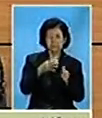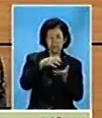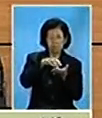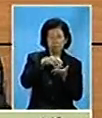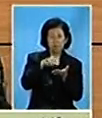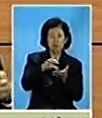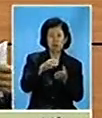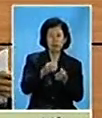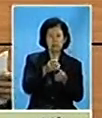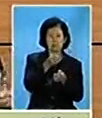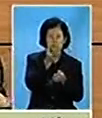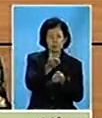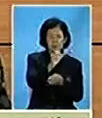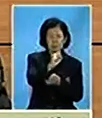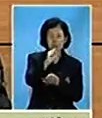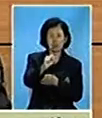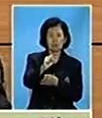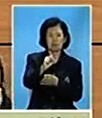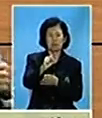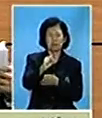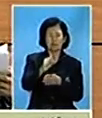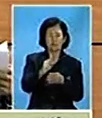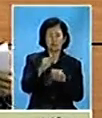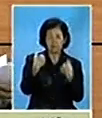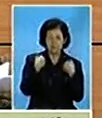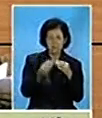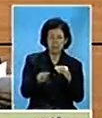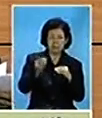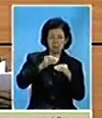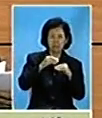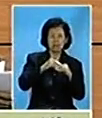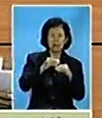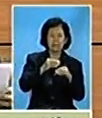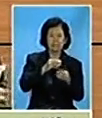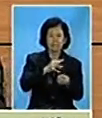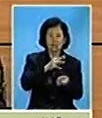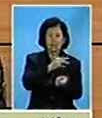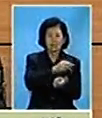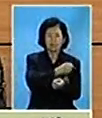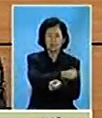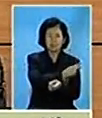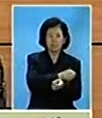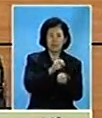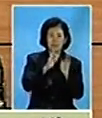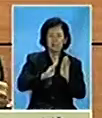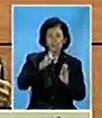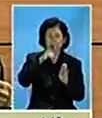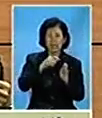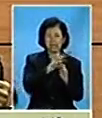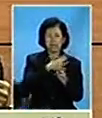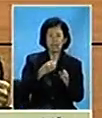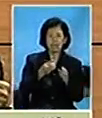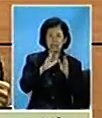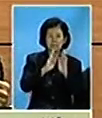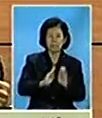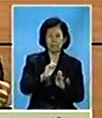ชั้นของตัวสภาผู้แทนราษฎรเนี่ยได้มีการบรรจุว่ามีทั้งการแพทย์แผนไทยและการแพทย์แผนไทยประยุกต์เนี่ยผมก็อยากให้เกิดความชัดเจนกับประชา